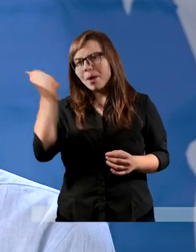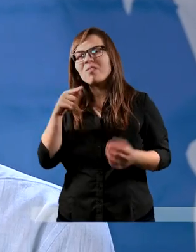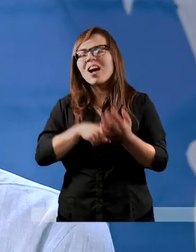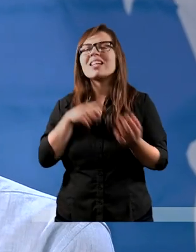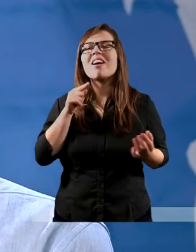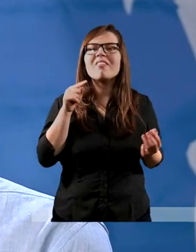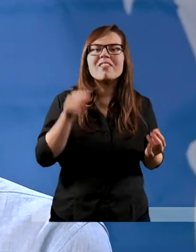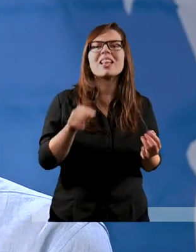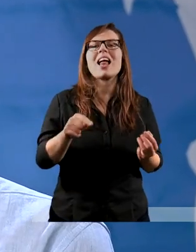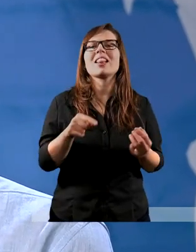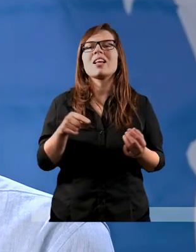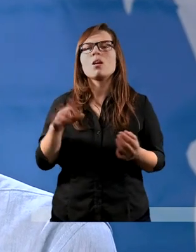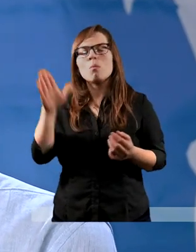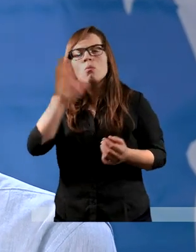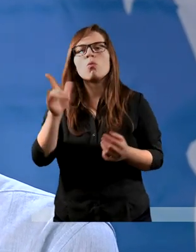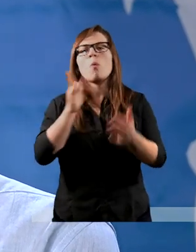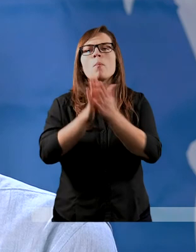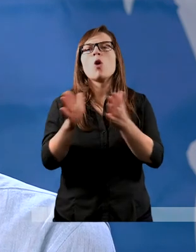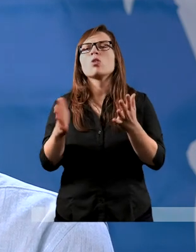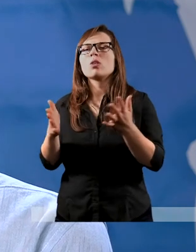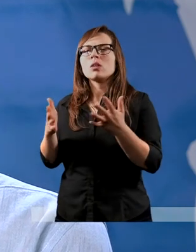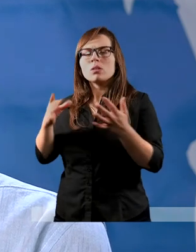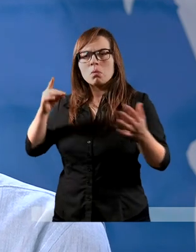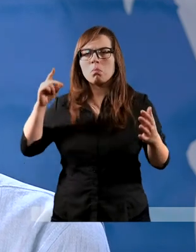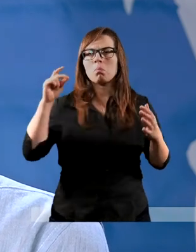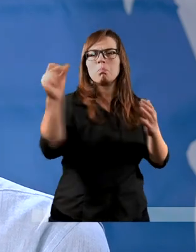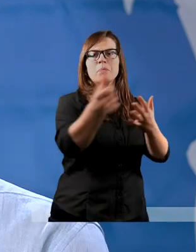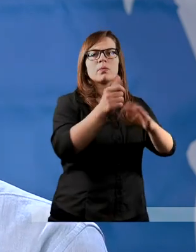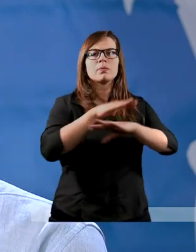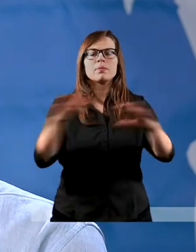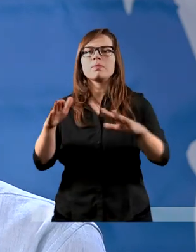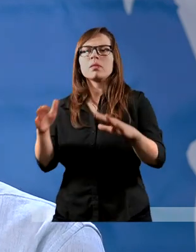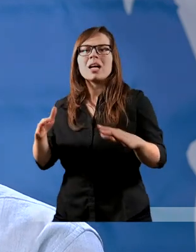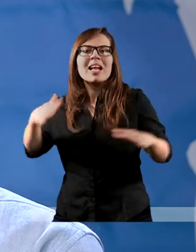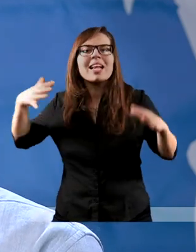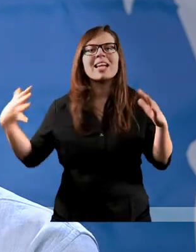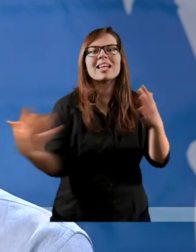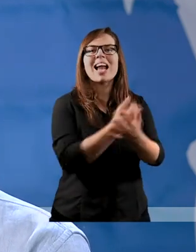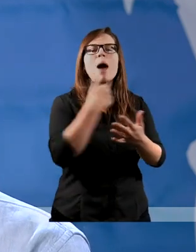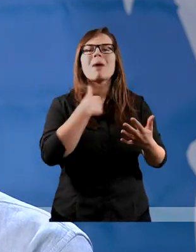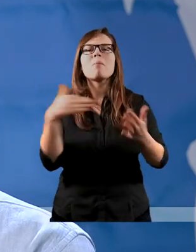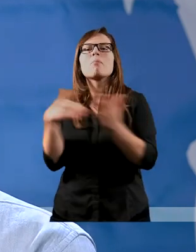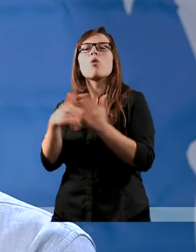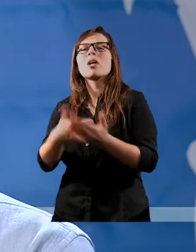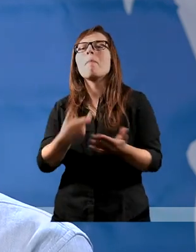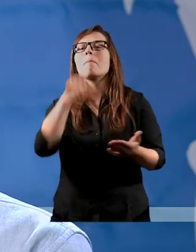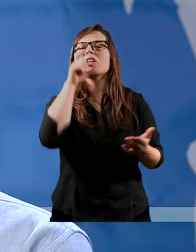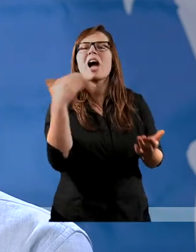właśnie wtedy po prostu Pan Bóg, o tak, po prostu zabrał mi potrzebę picia